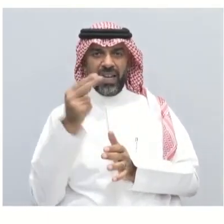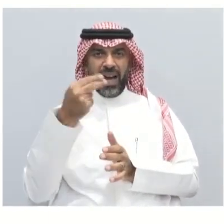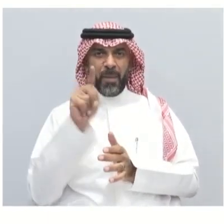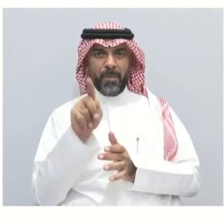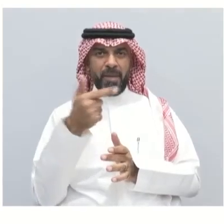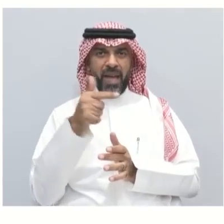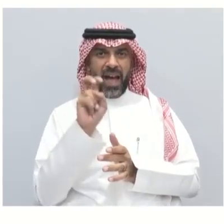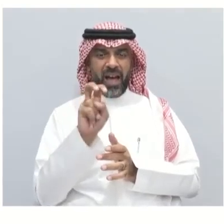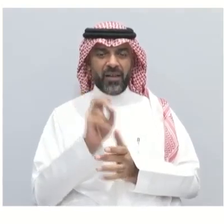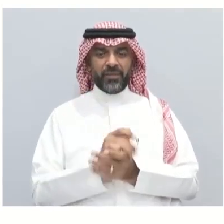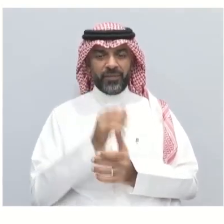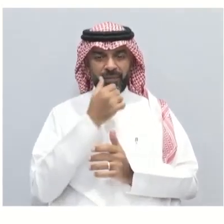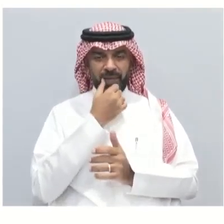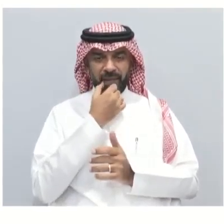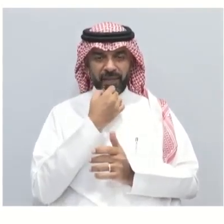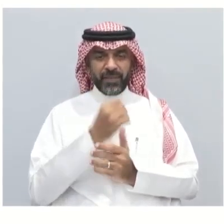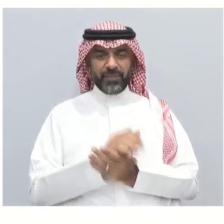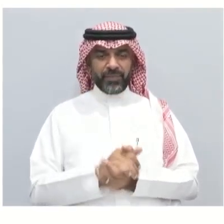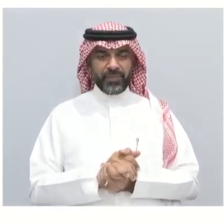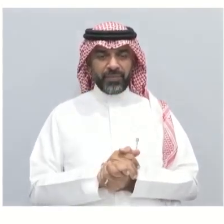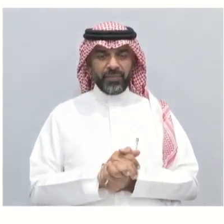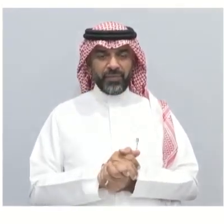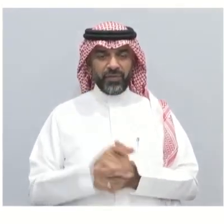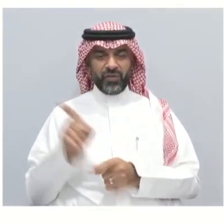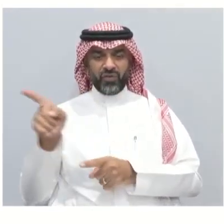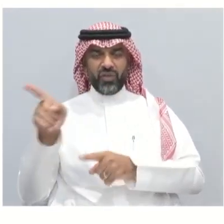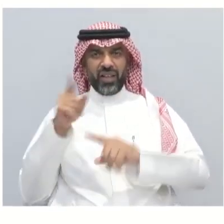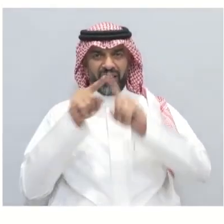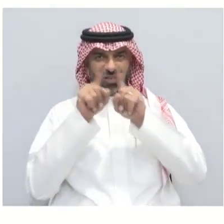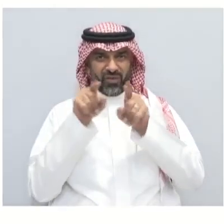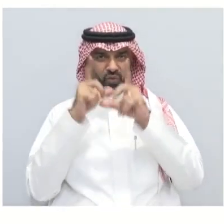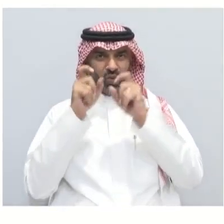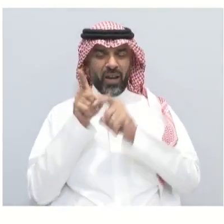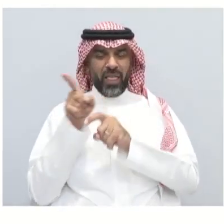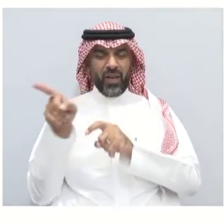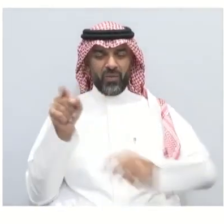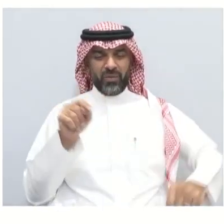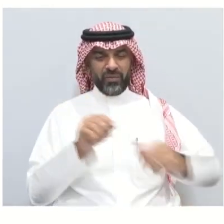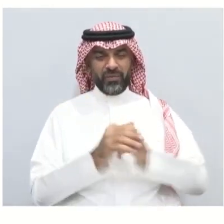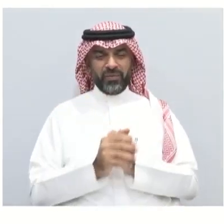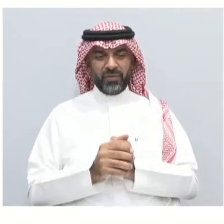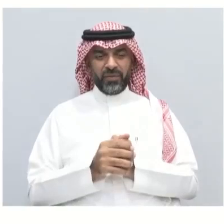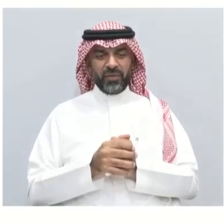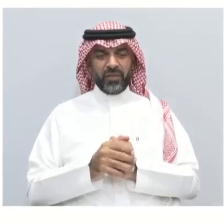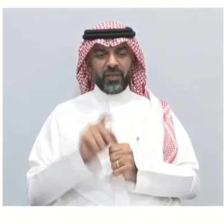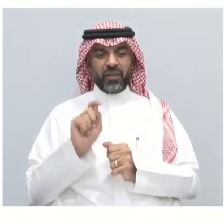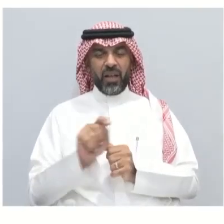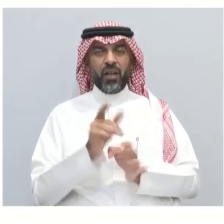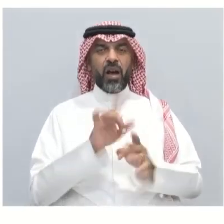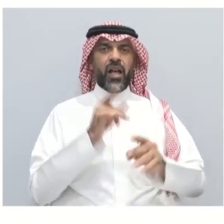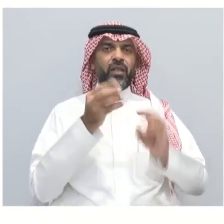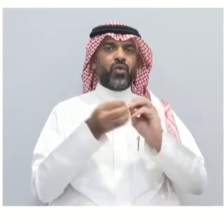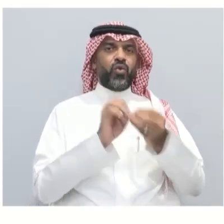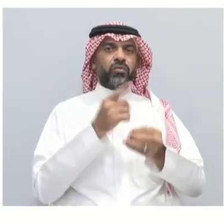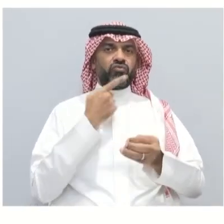بالتظليل للفقره فممكن نختار اي لون نريد اختياره بالضغط على هذا الايقونه تعرض لنا مجموعه من